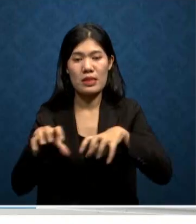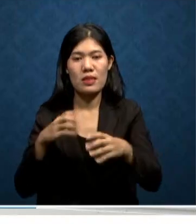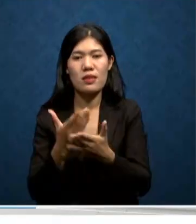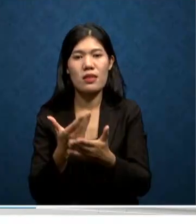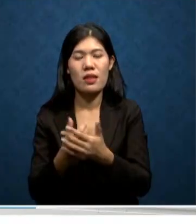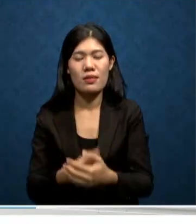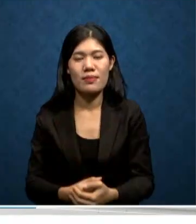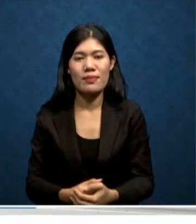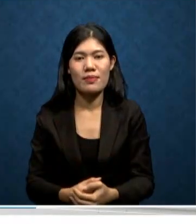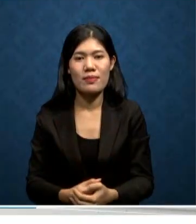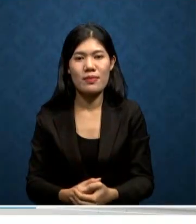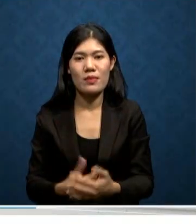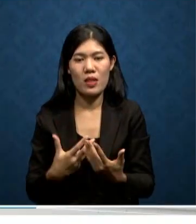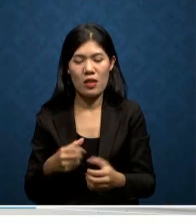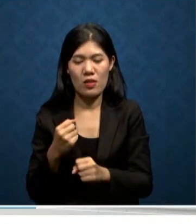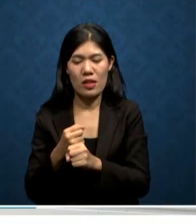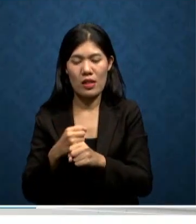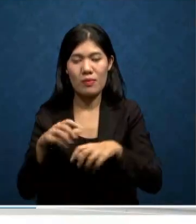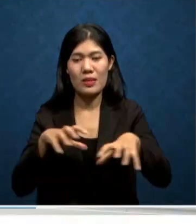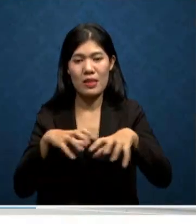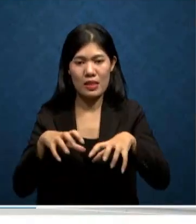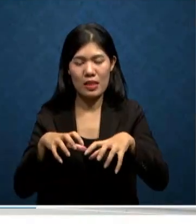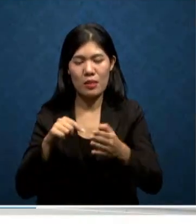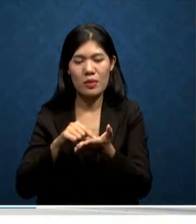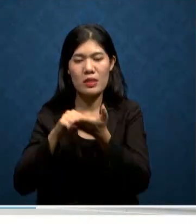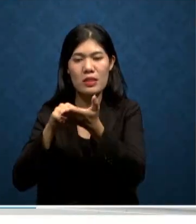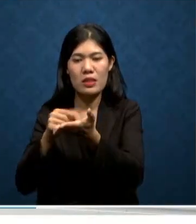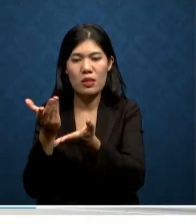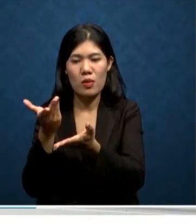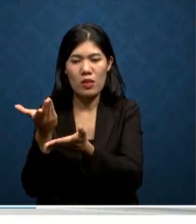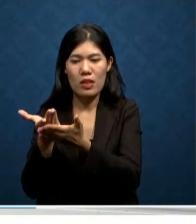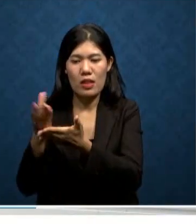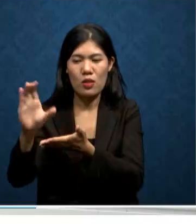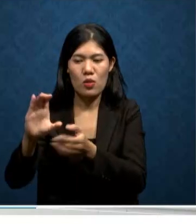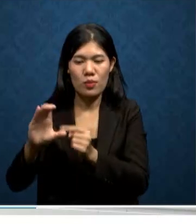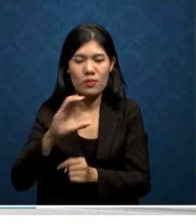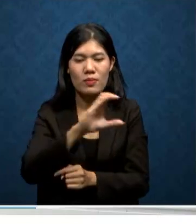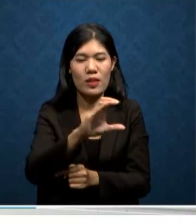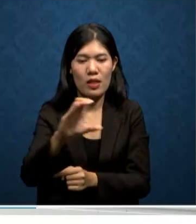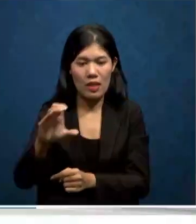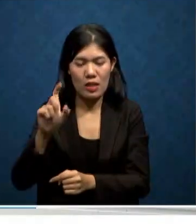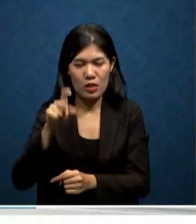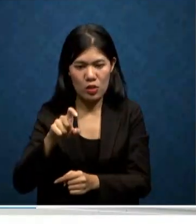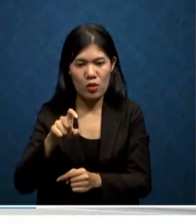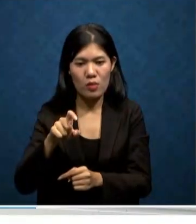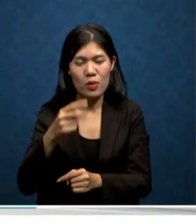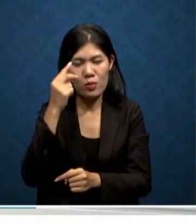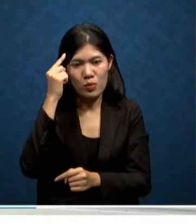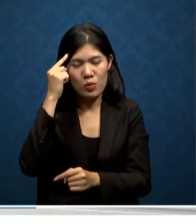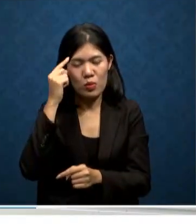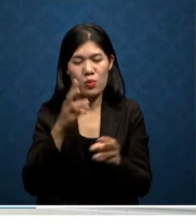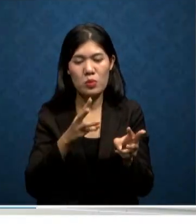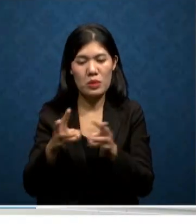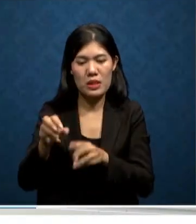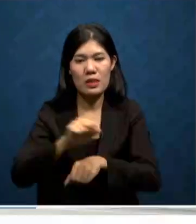บริหารโครงการคำขอที่ได้รับจัดสรรไปนะครับอันนี้ก็เป็นเป็นเรื่องที่ขออนุญาตกรา